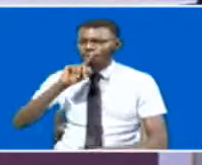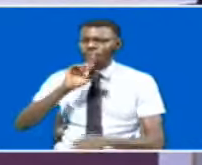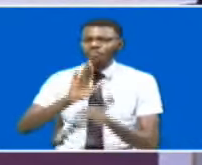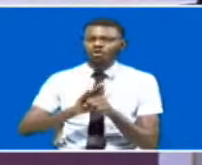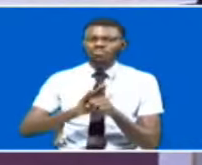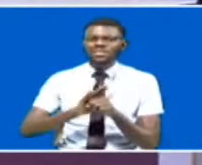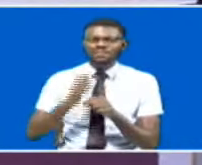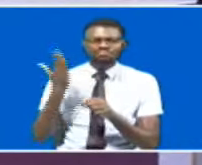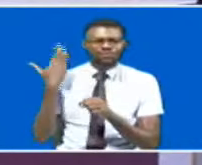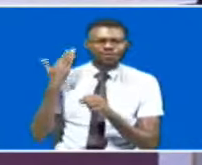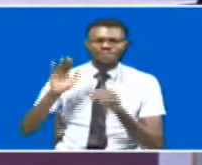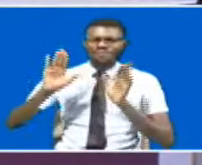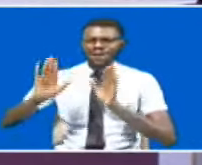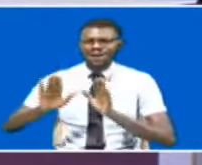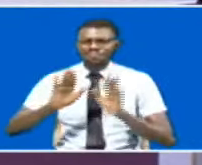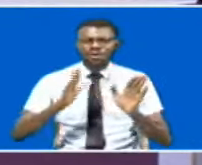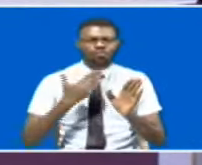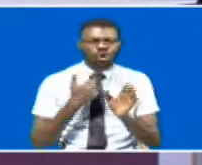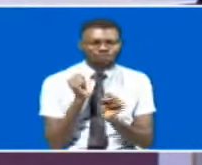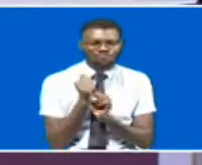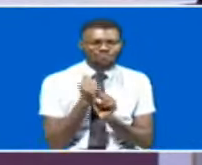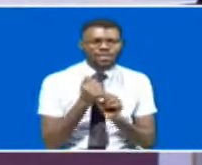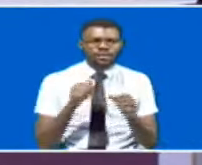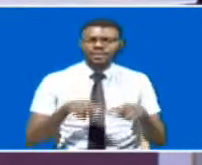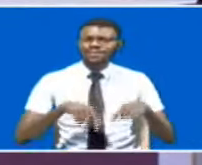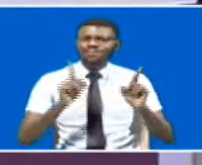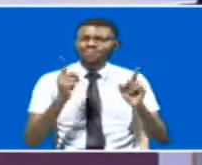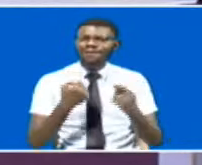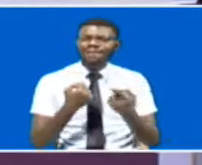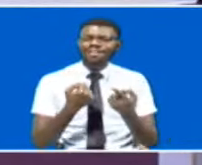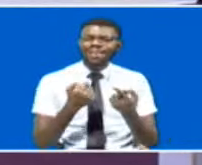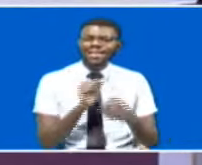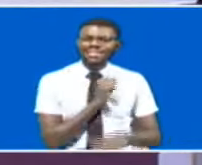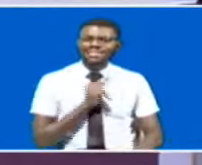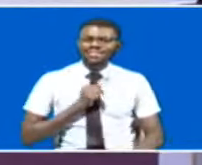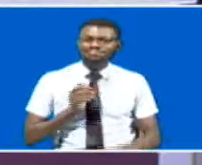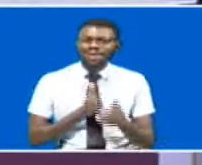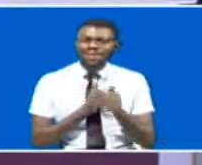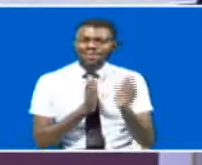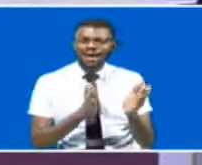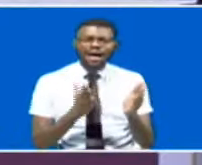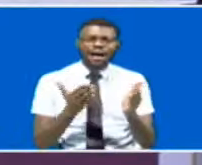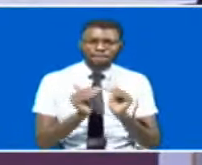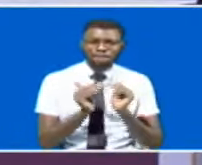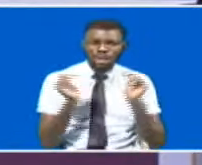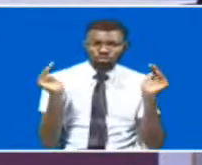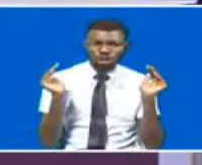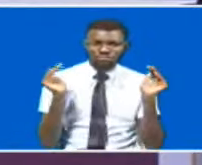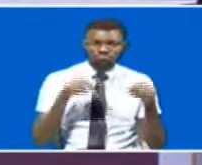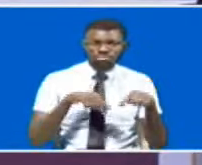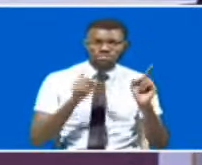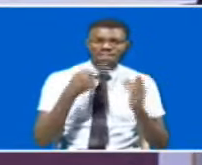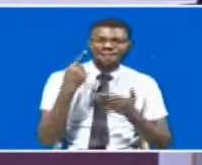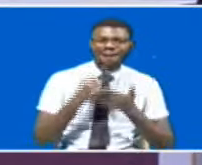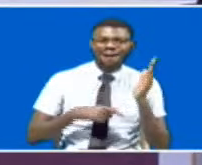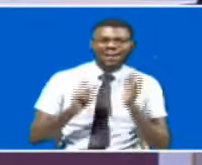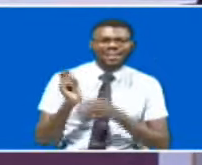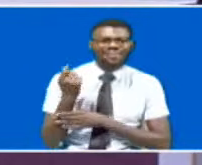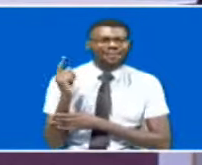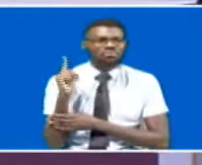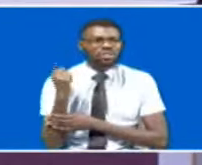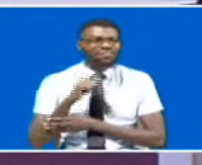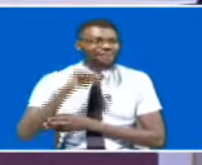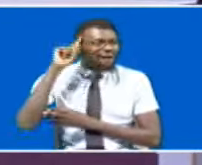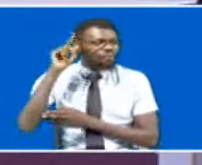made during the campaigns. Speaking at the same event, Senate Majority Leader Aaron Cheruiyot noted that the Kenya Kwanza government